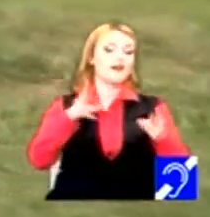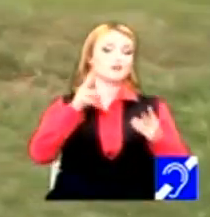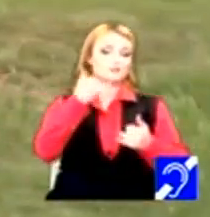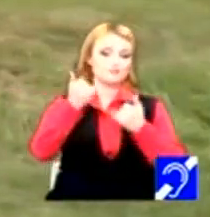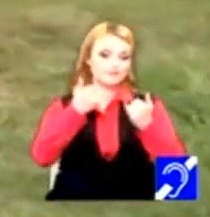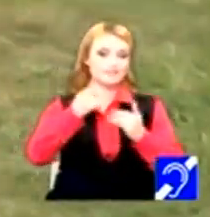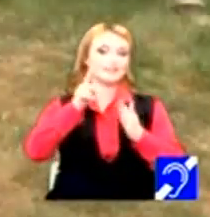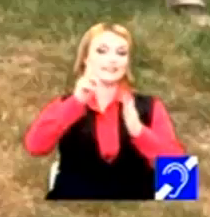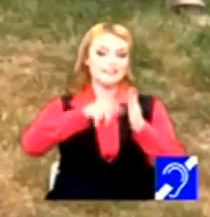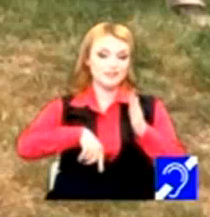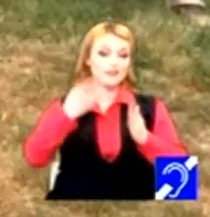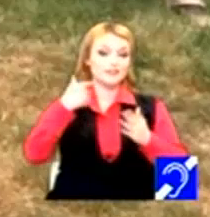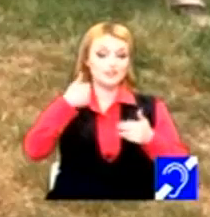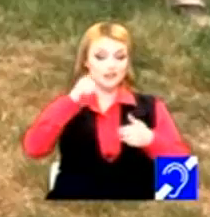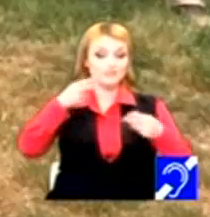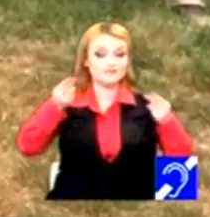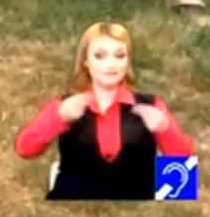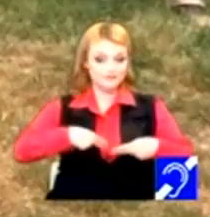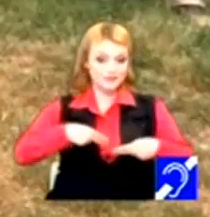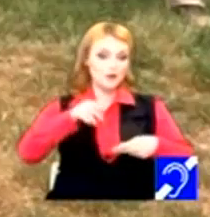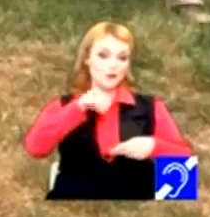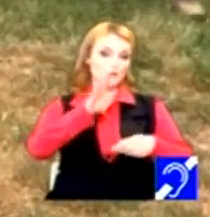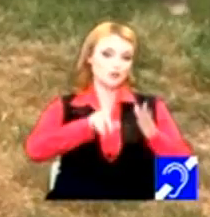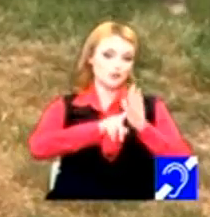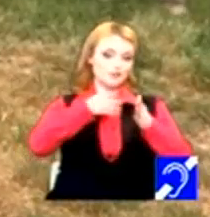să apară și puii.